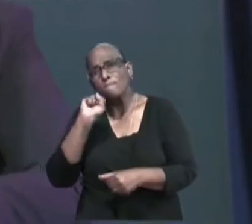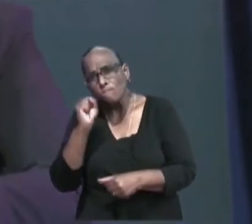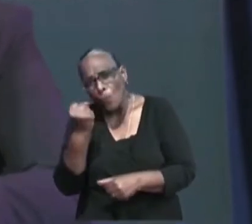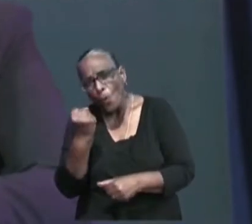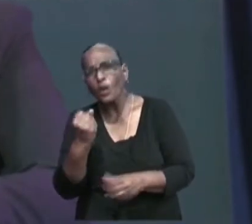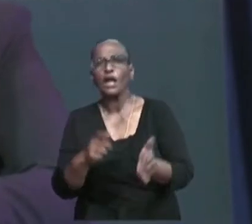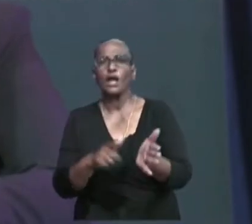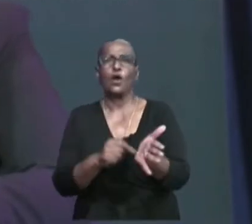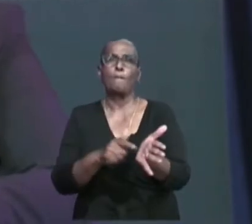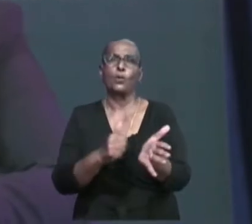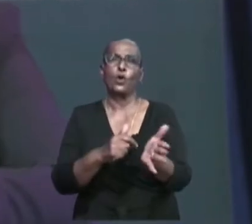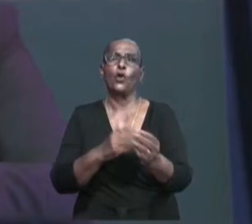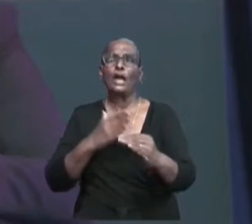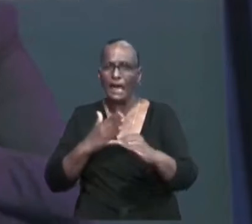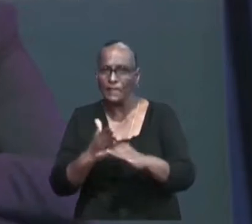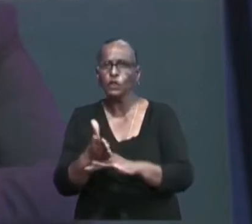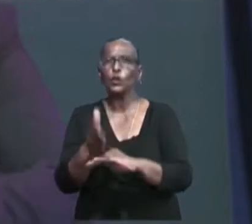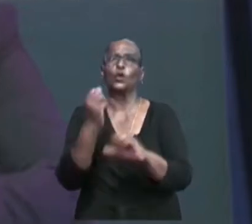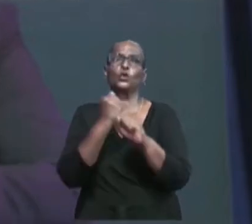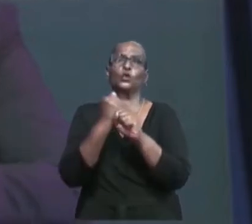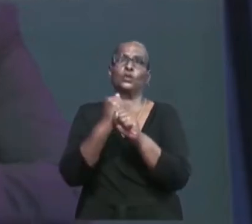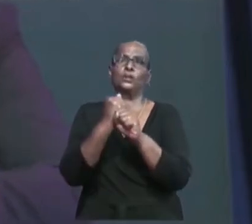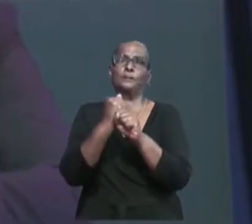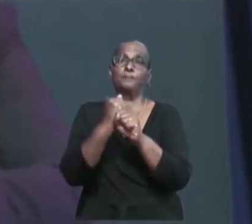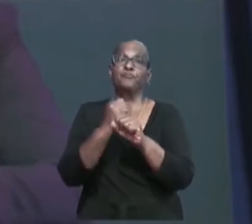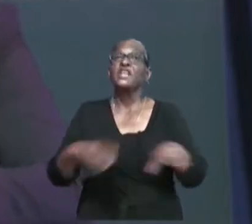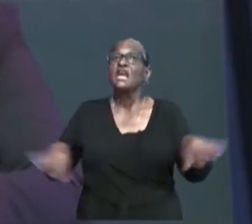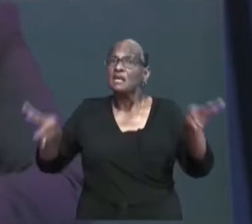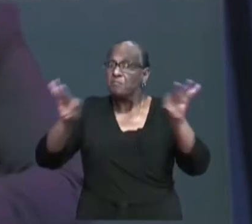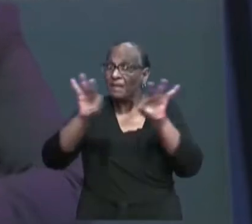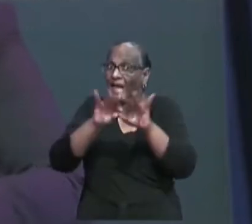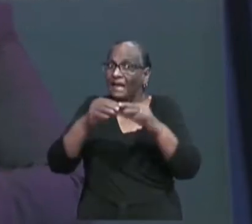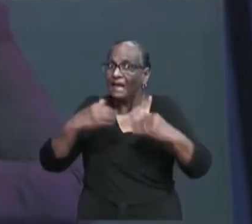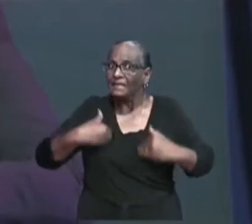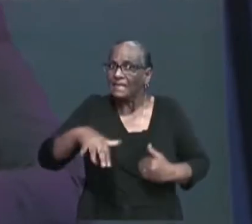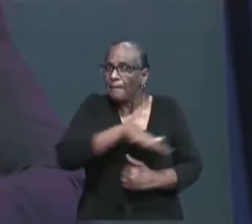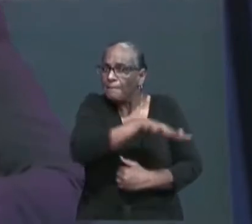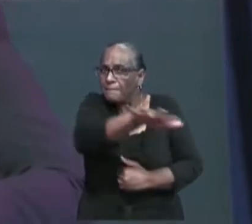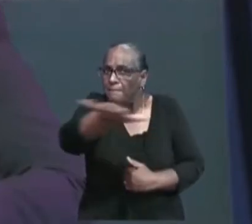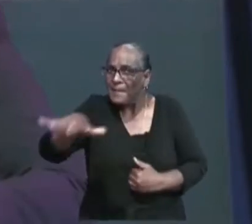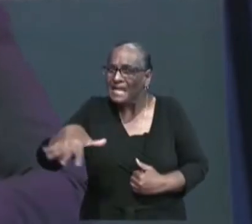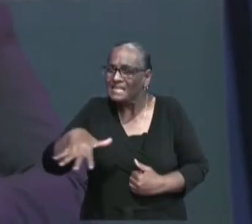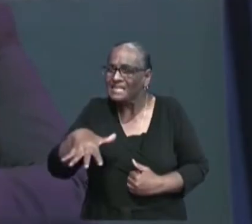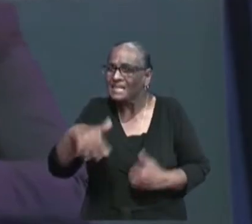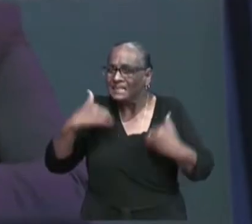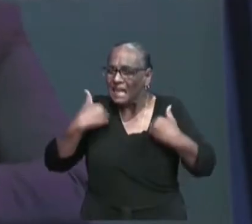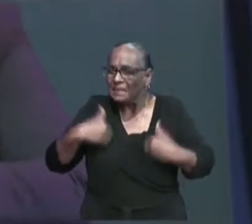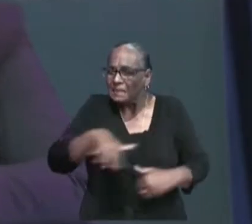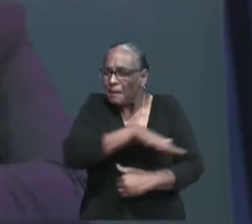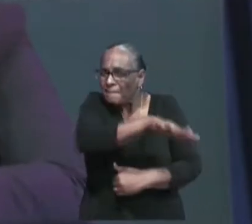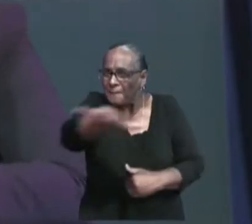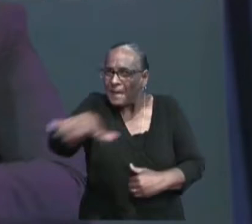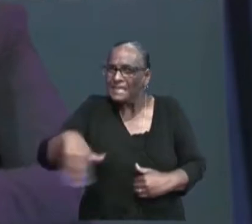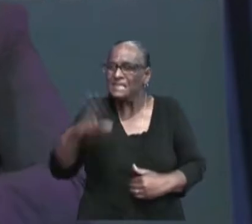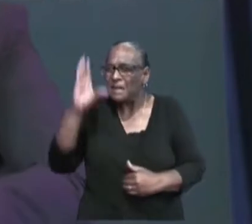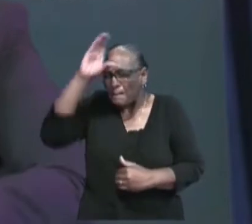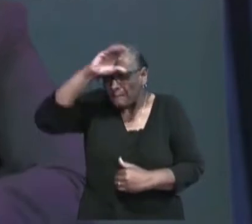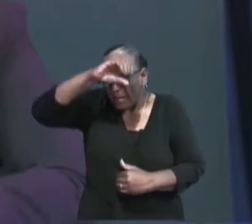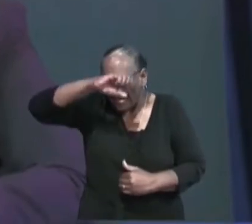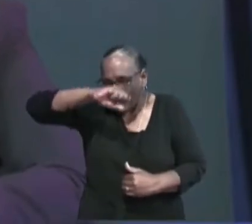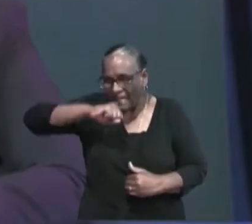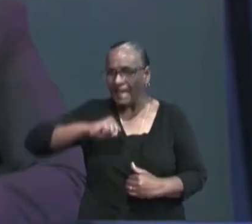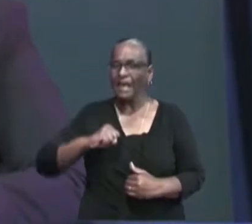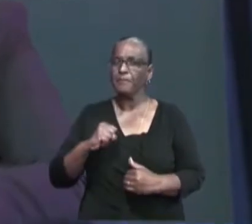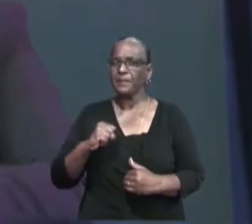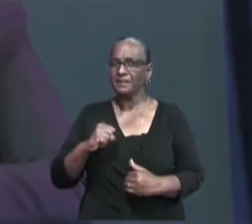nu zijn. Dus het is belangrijk dat het volk ook snapt, dat de gemeenschap snapt, dat wij Surinamers snappen.